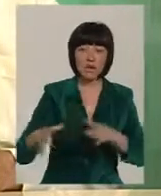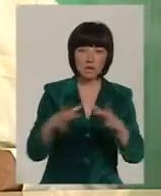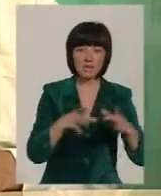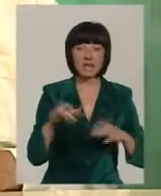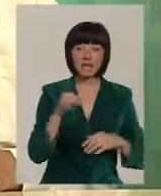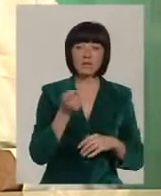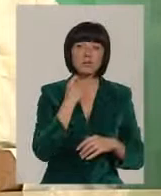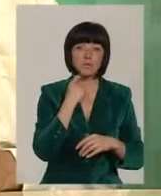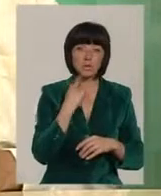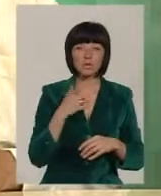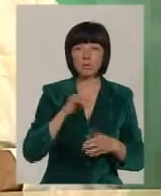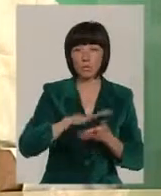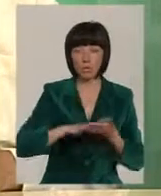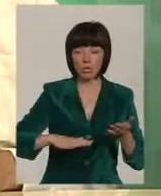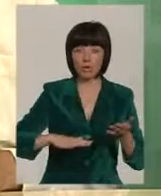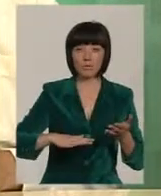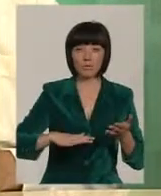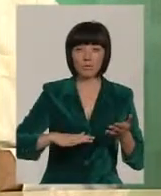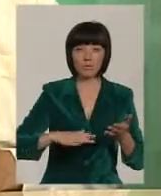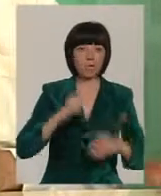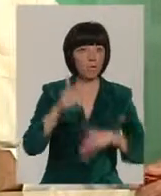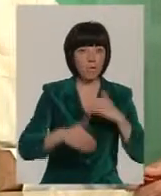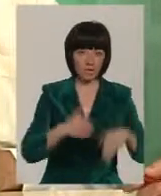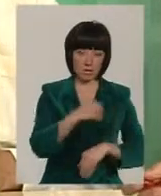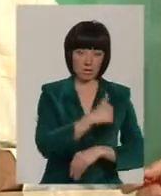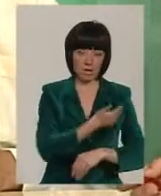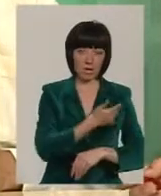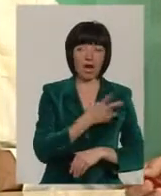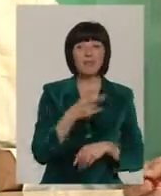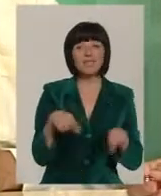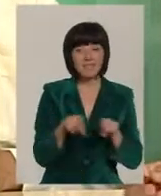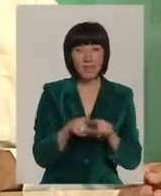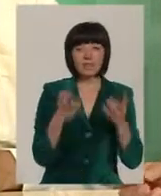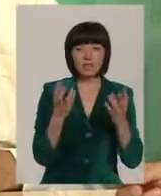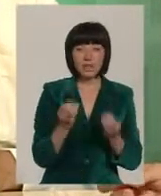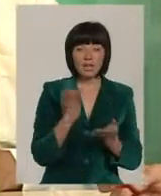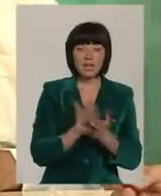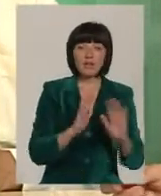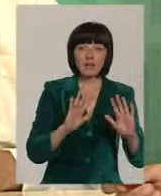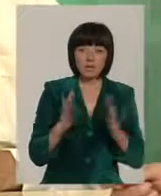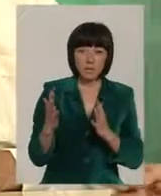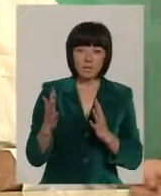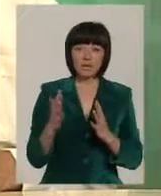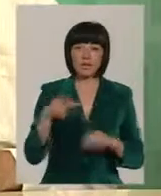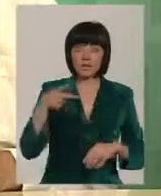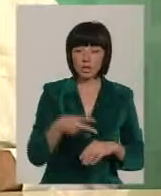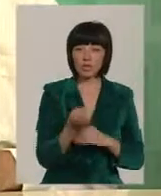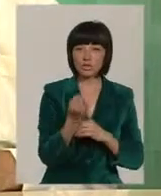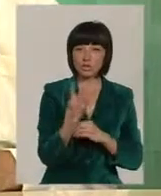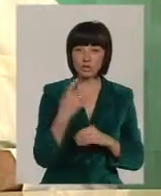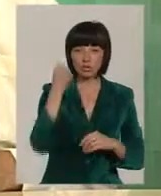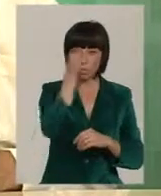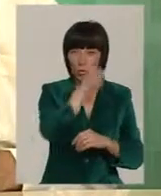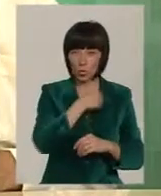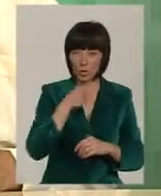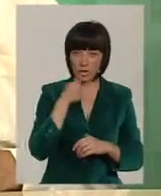і вживають спиртні напої, і потім, звичайно, жарко купаються. Невтішна статистика свідчить, що У